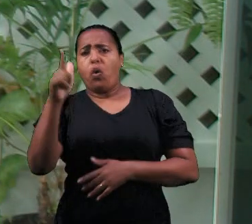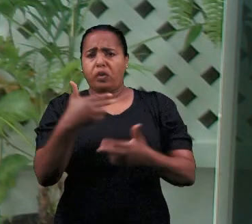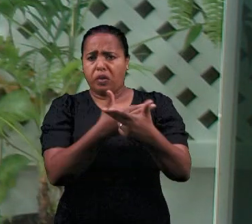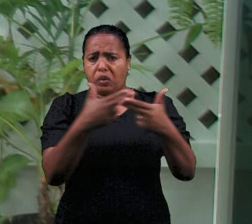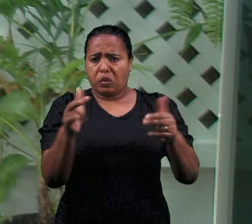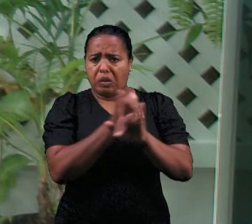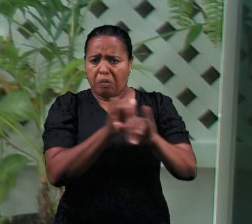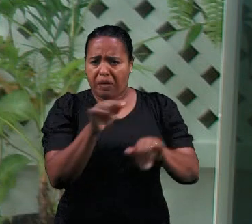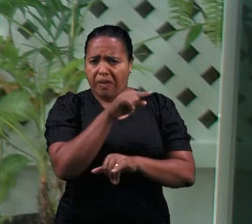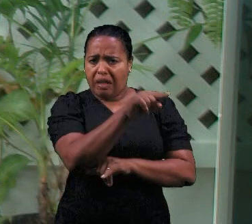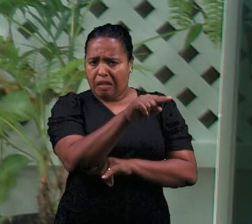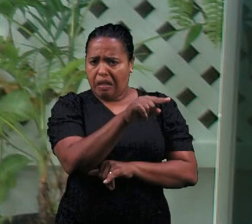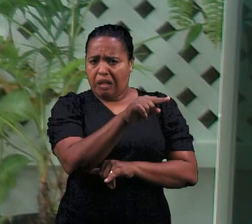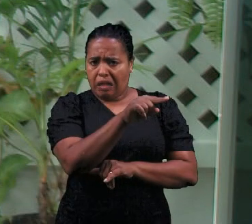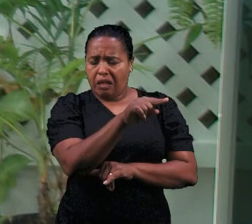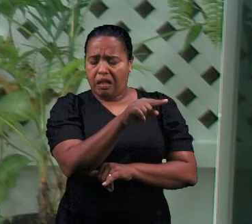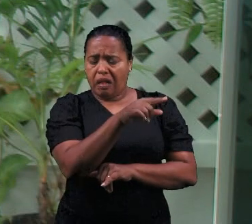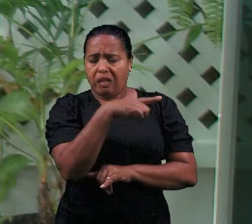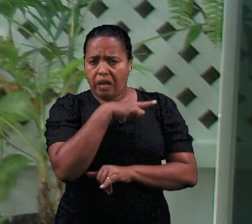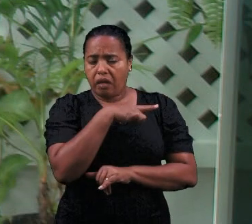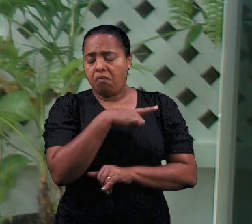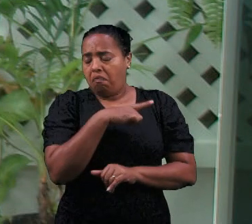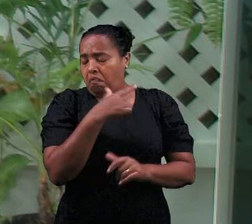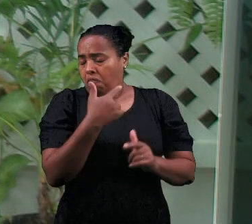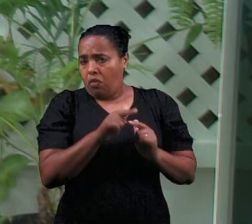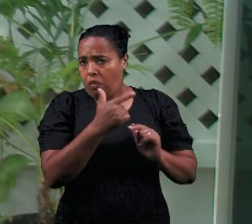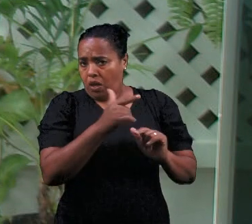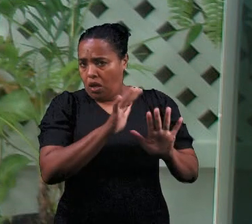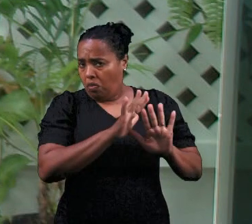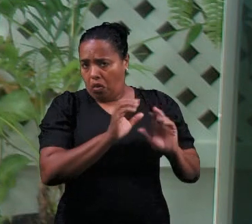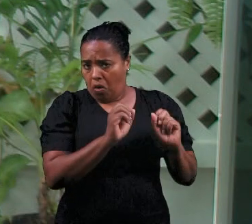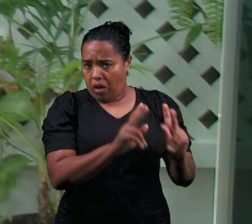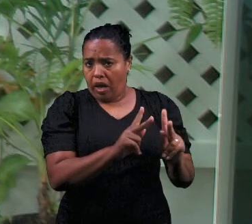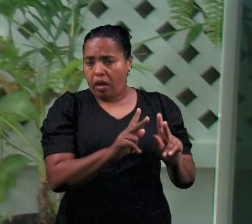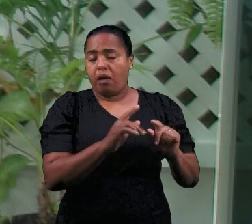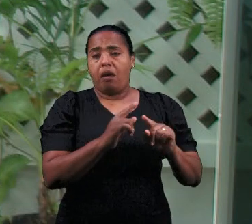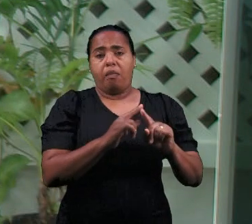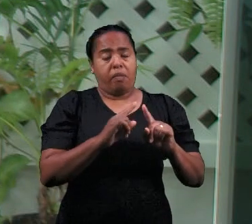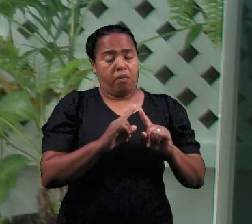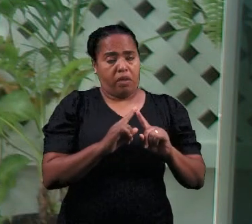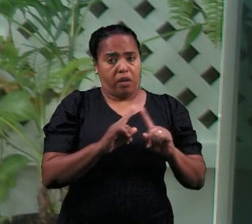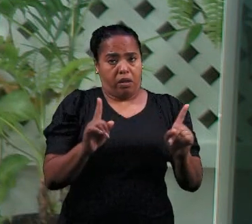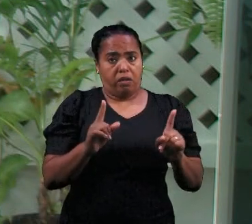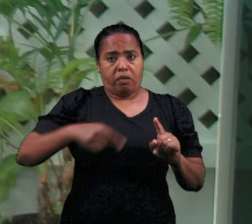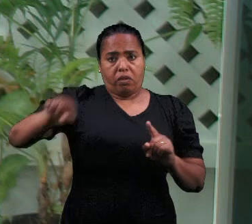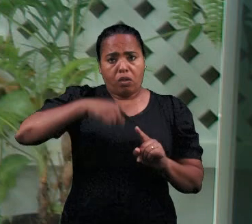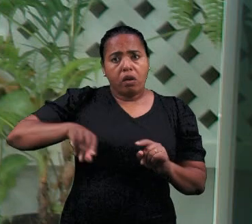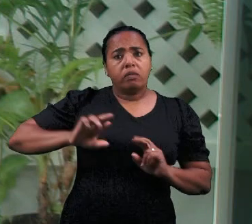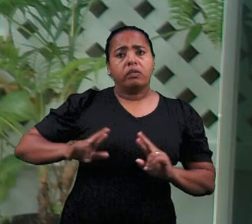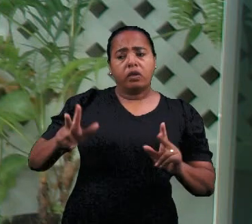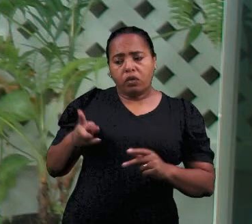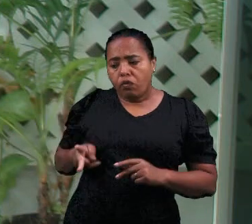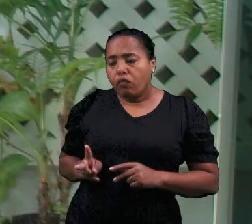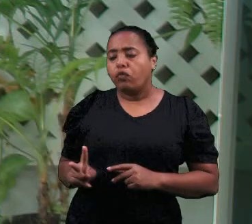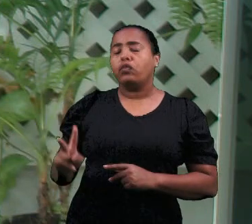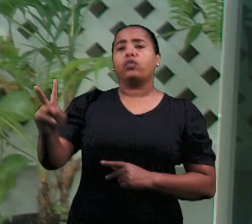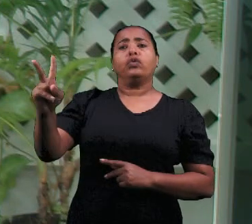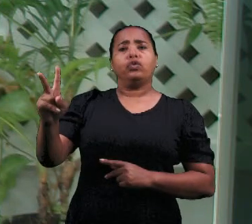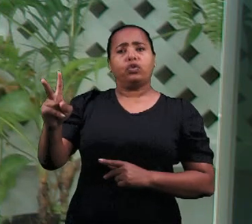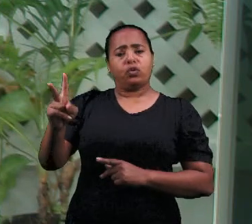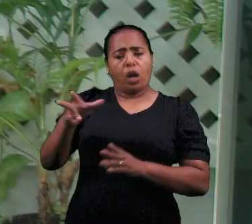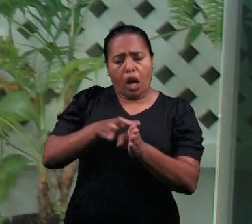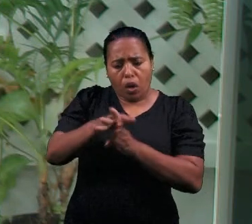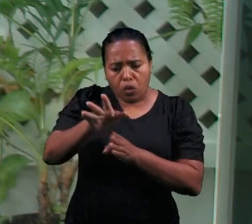dire ça dans un autre endroit, s'ils ont d'autres choses à dire, tout va bien. Mais nous allons continuer dans cette